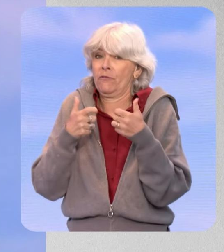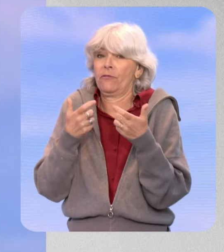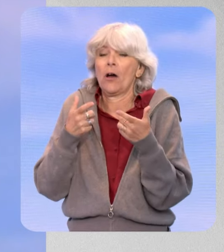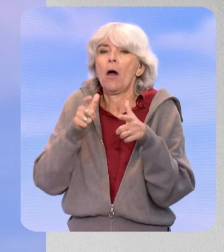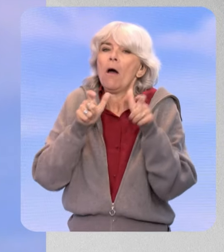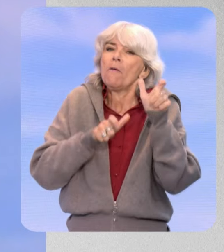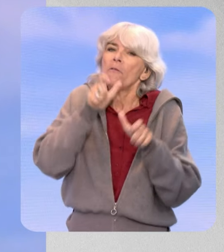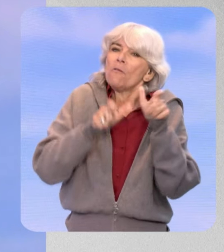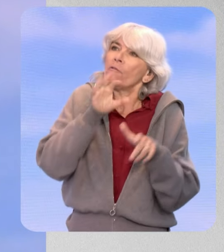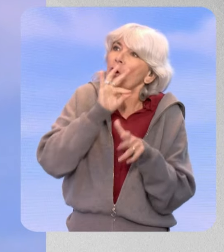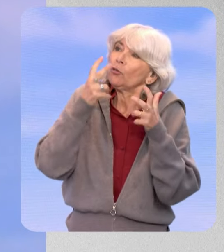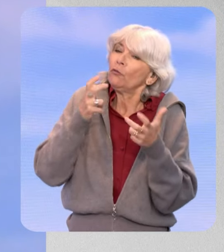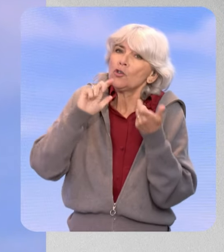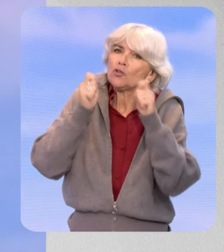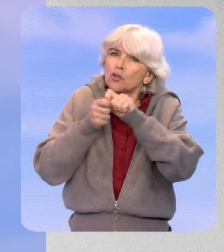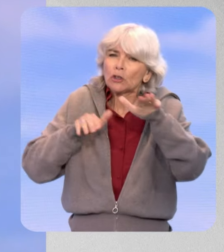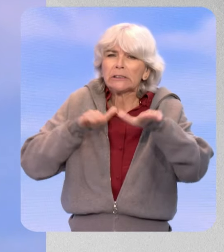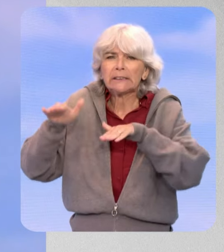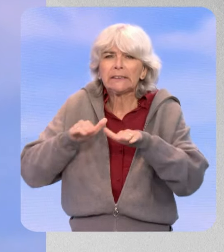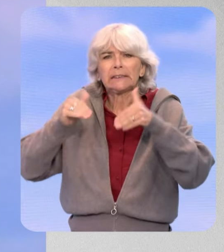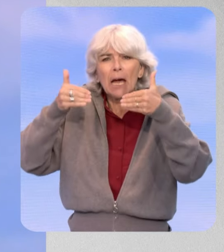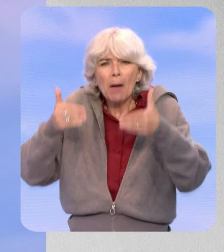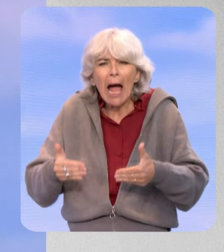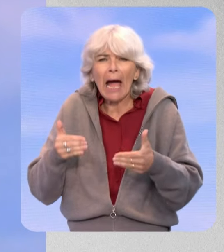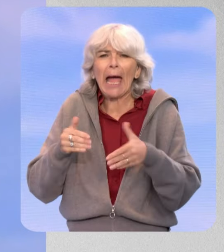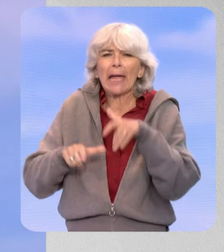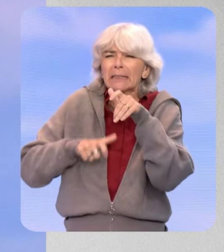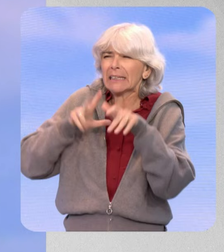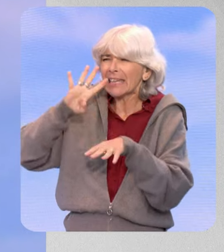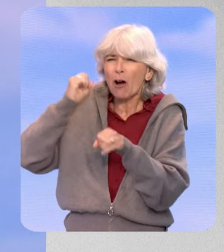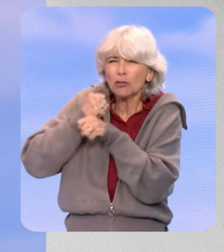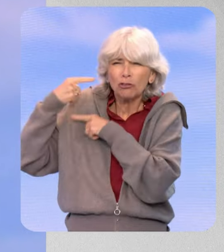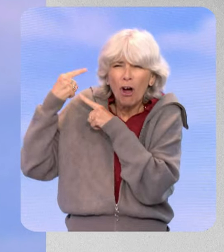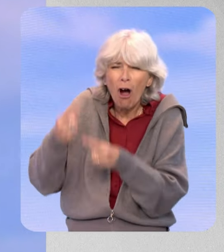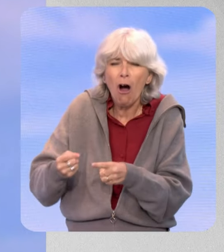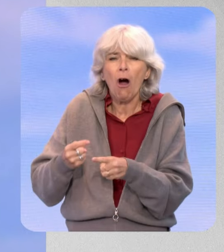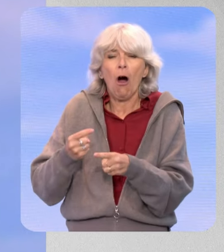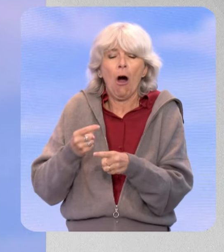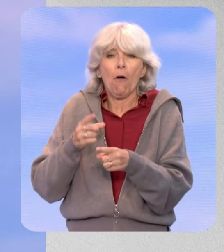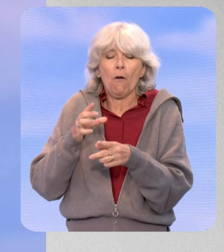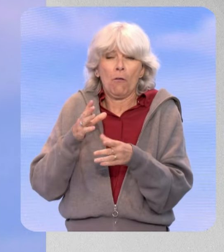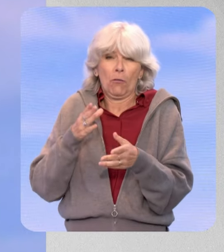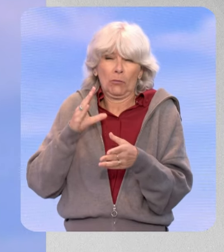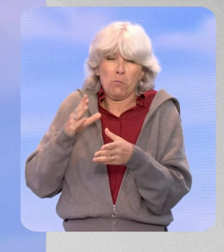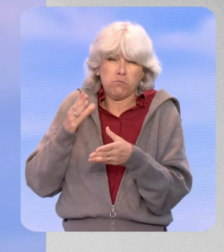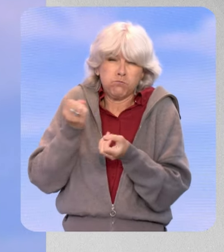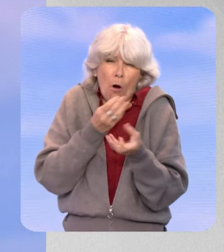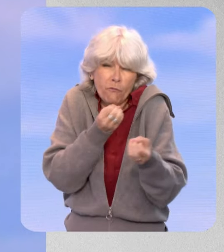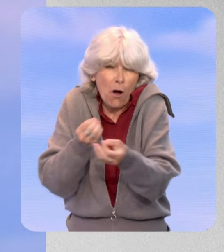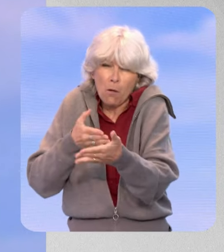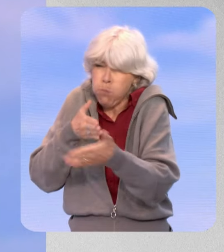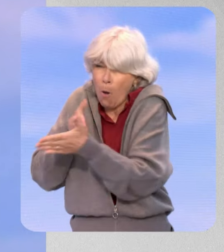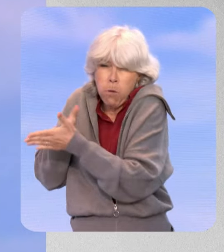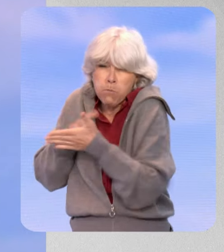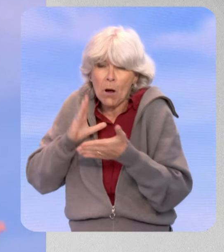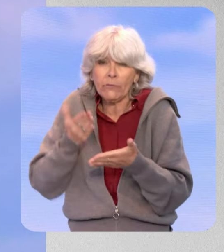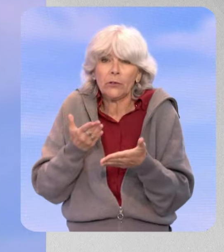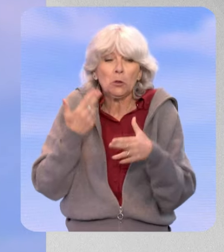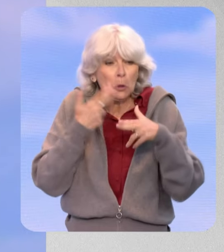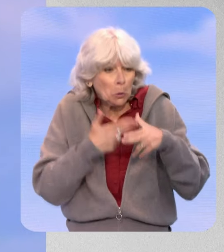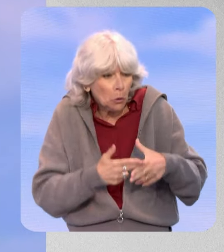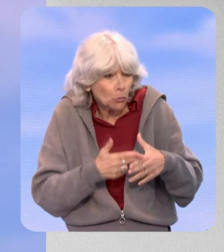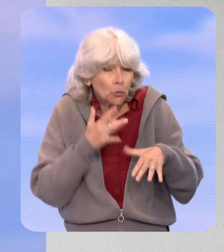Français de changer de système, d'arrêter avec tous ceux qui depuis 40 ans amènent la France dans le mur et de voir que les noms qu'on proposait étaient des gens qui avaient déjà